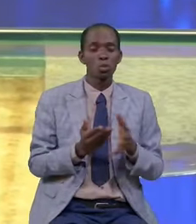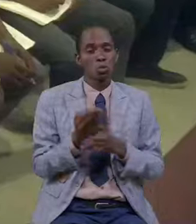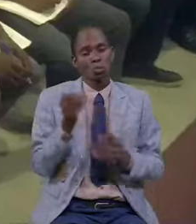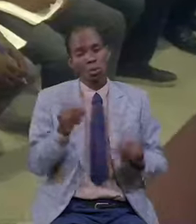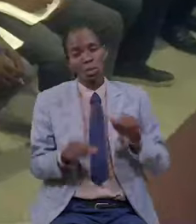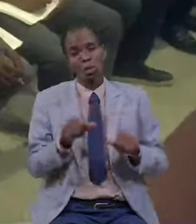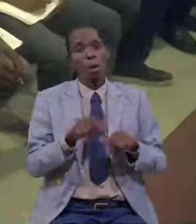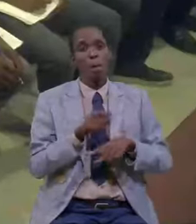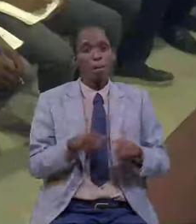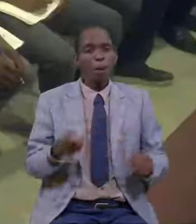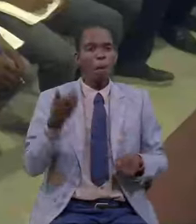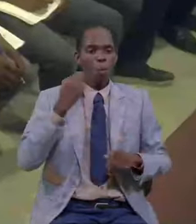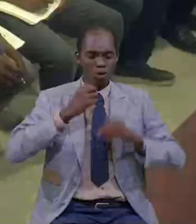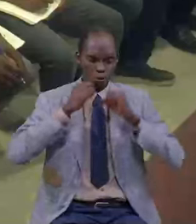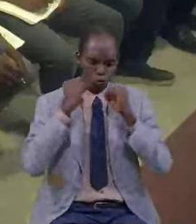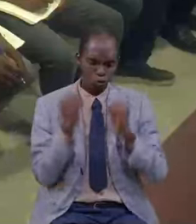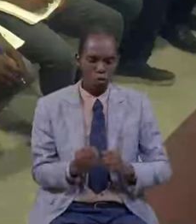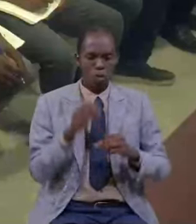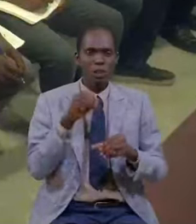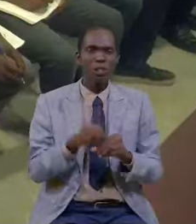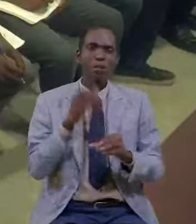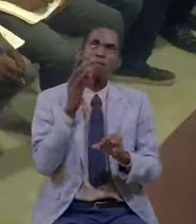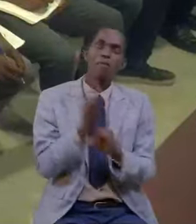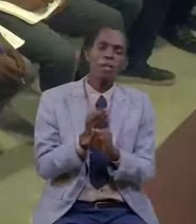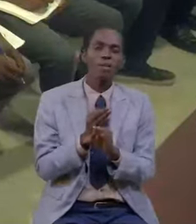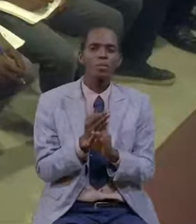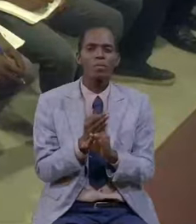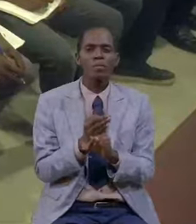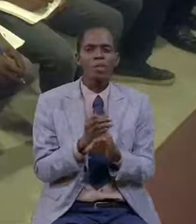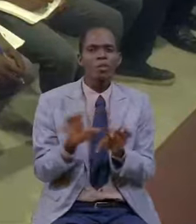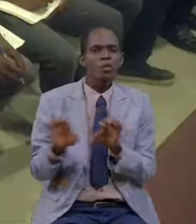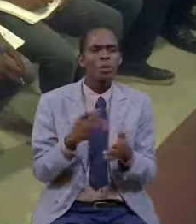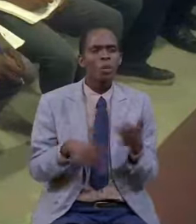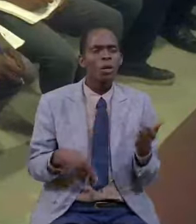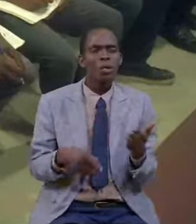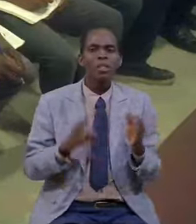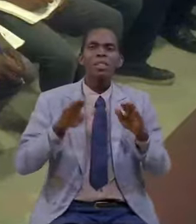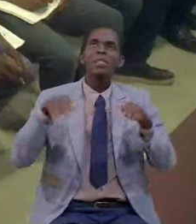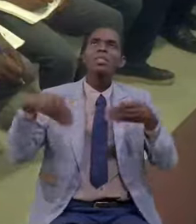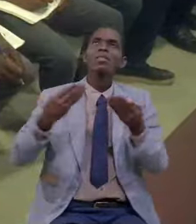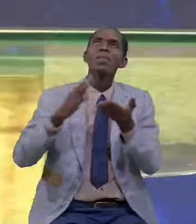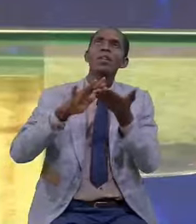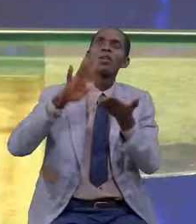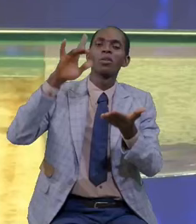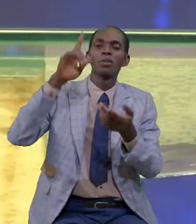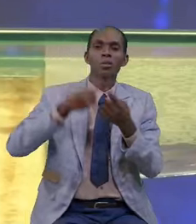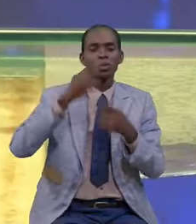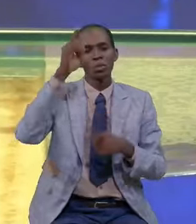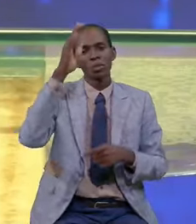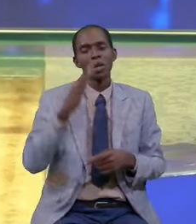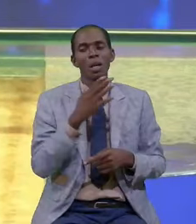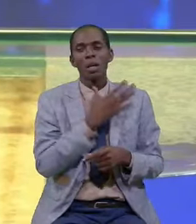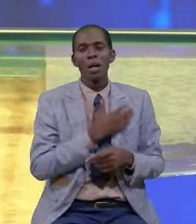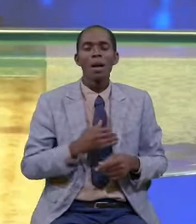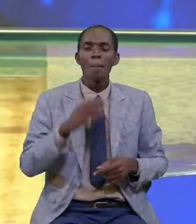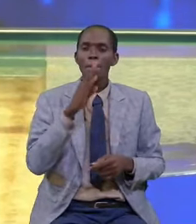faisait? Mais il fut fortifié par la foi. Faisant quoi? Donnant gloire à Dieu. Et